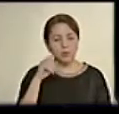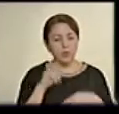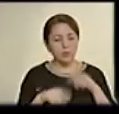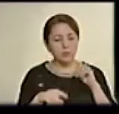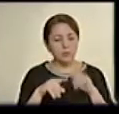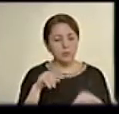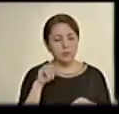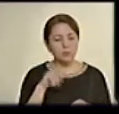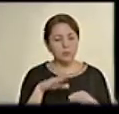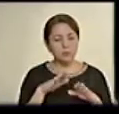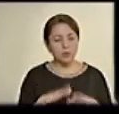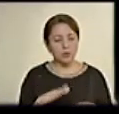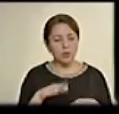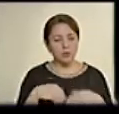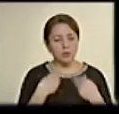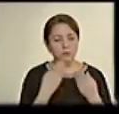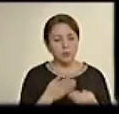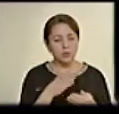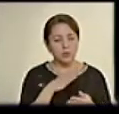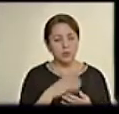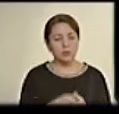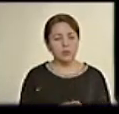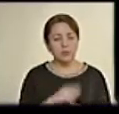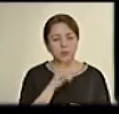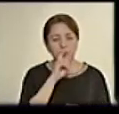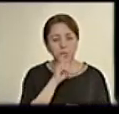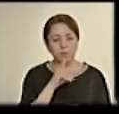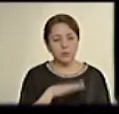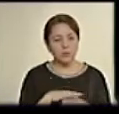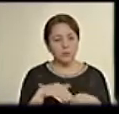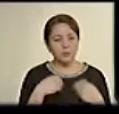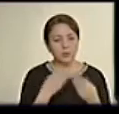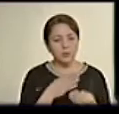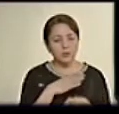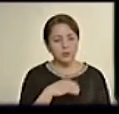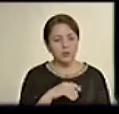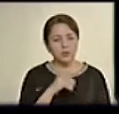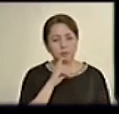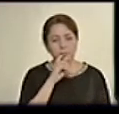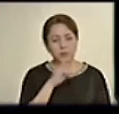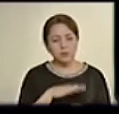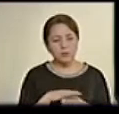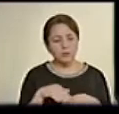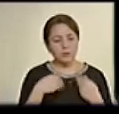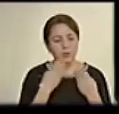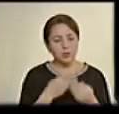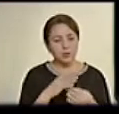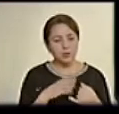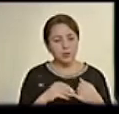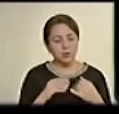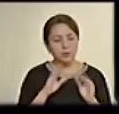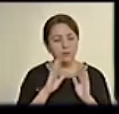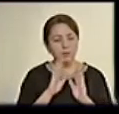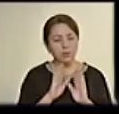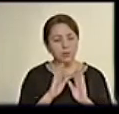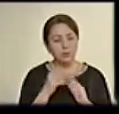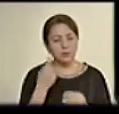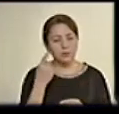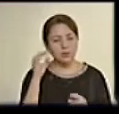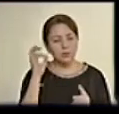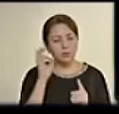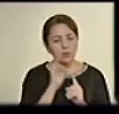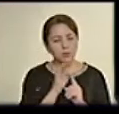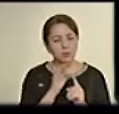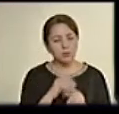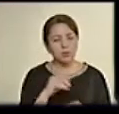suyurg'ol tarzida bergan ekan. Sovg'a tariqasida. Sovg'a tariqasida berilgan yerlardan faqat bir maqsadda,